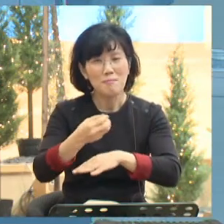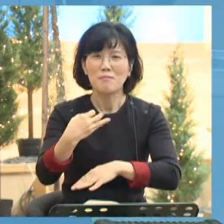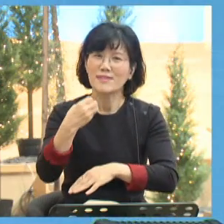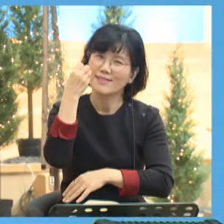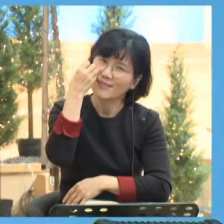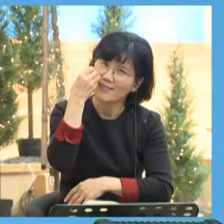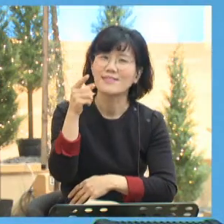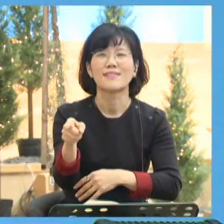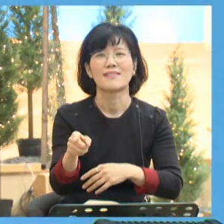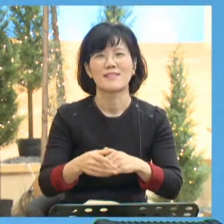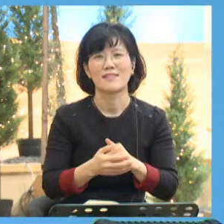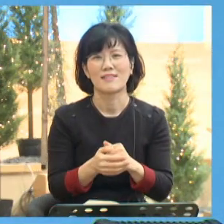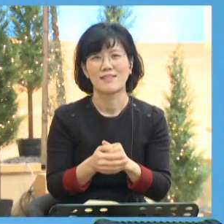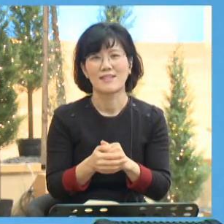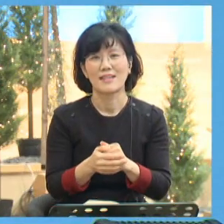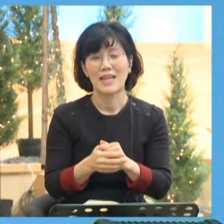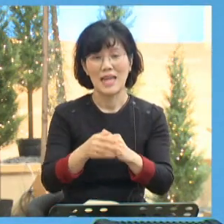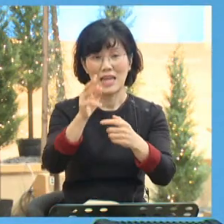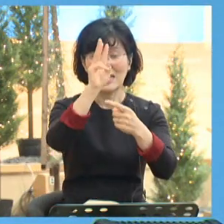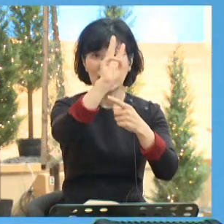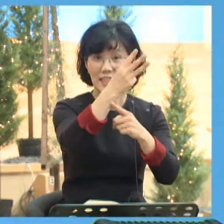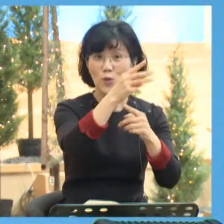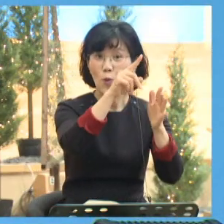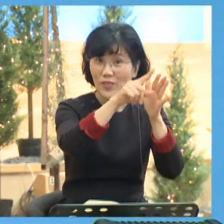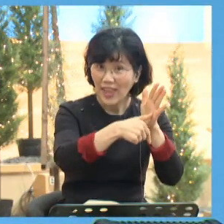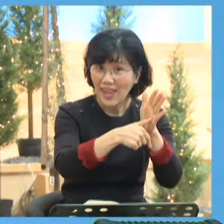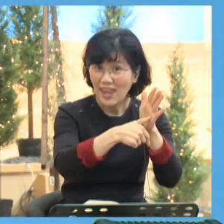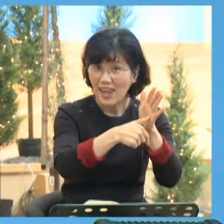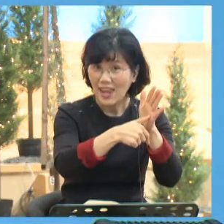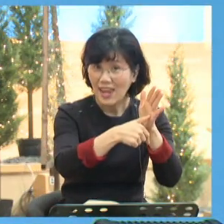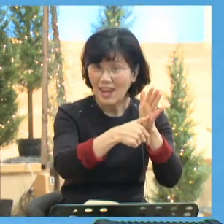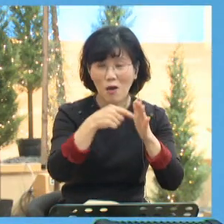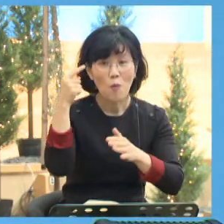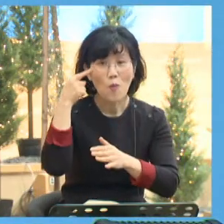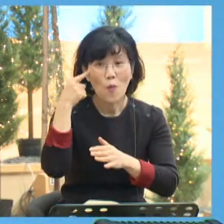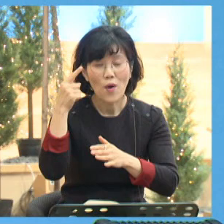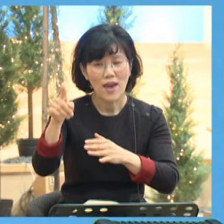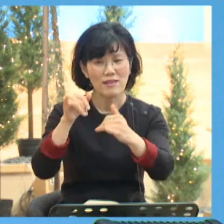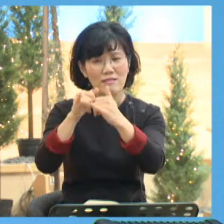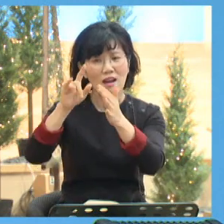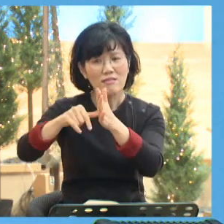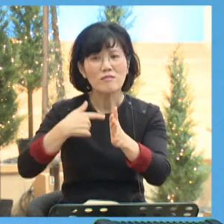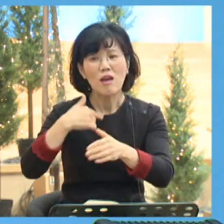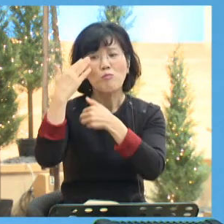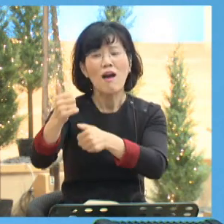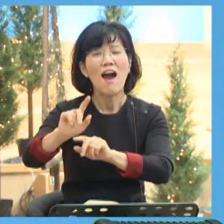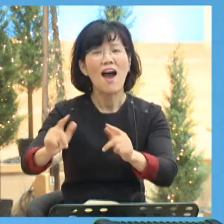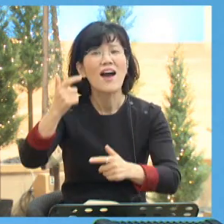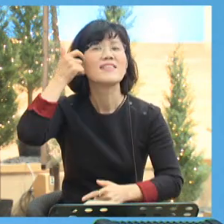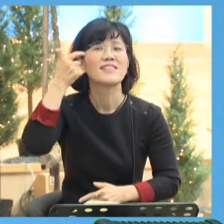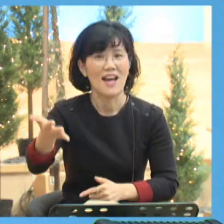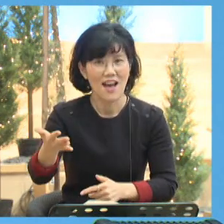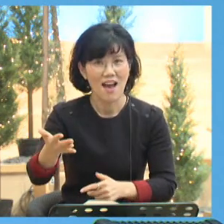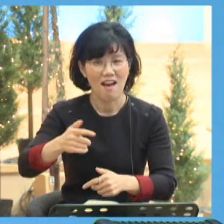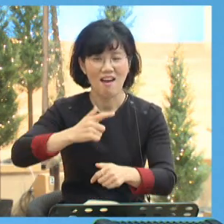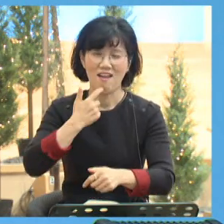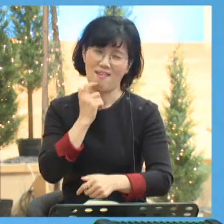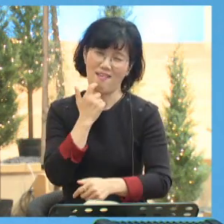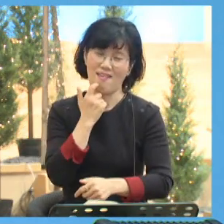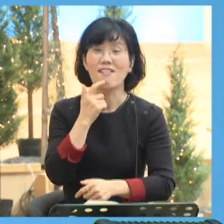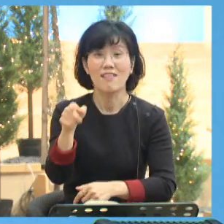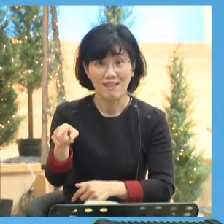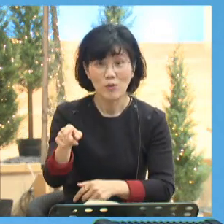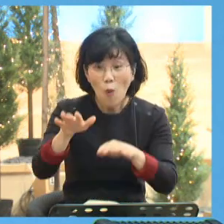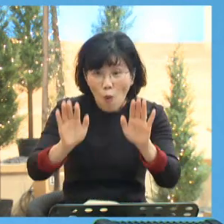유명해요 지도안 때도 그 때도 왜 전제할 때 우리를 왜 안 불러 는 야 라고 억지를 부리더니